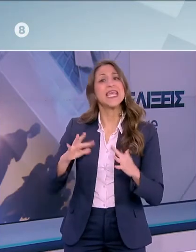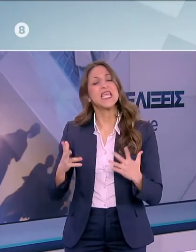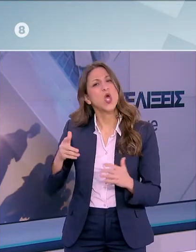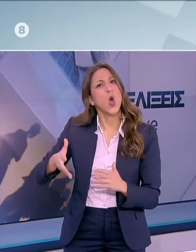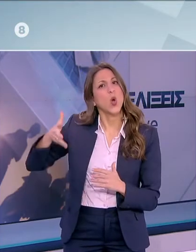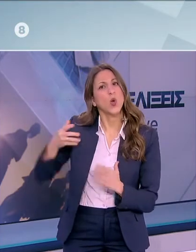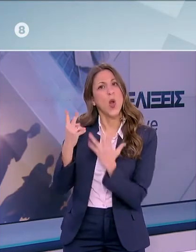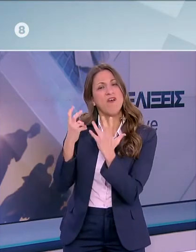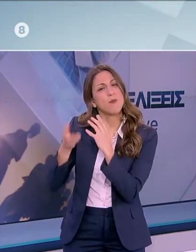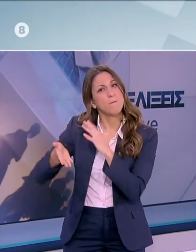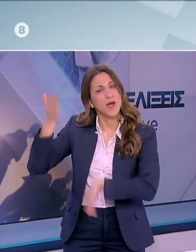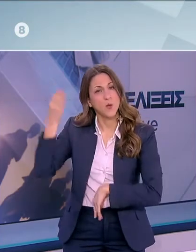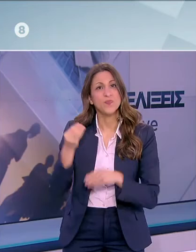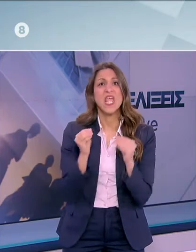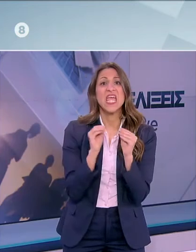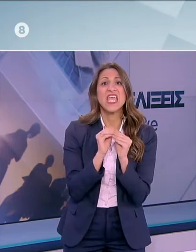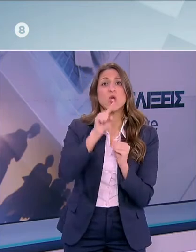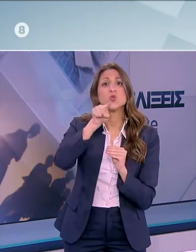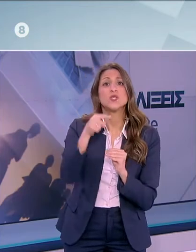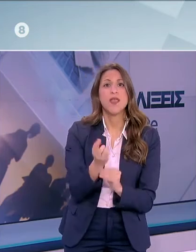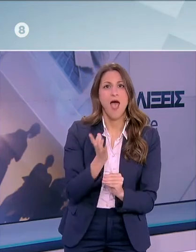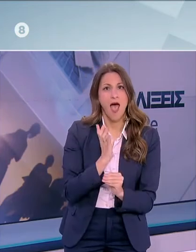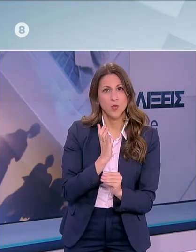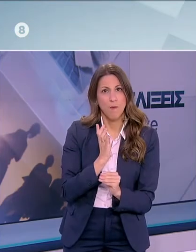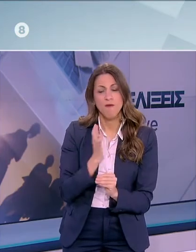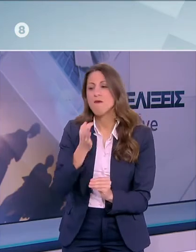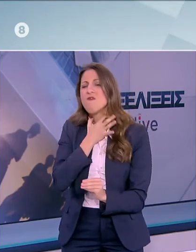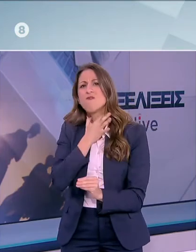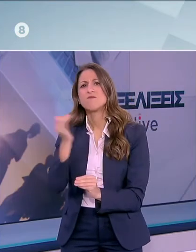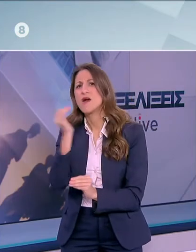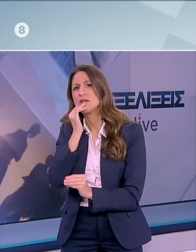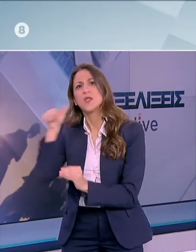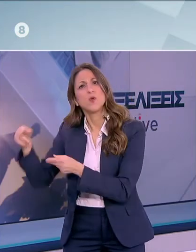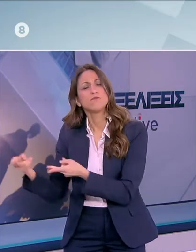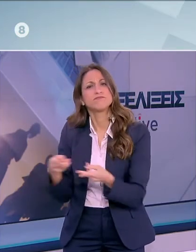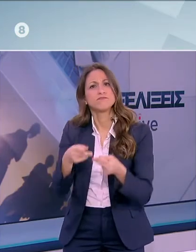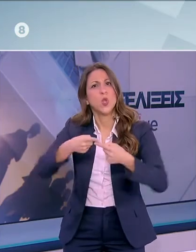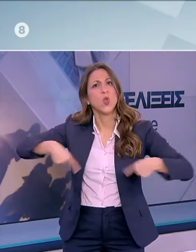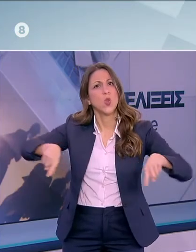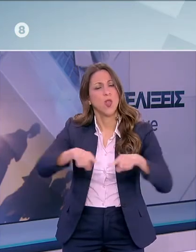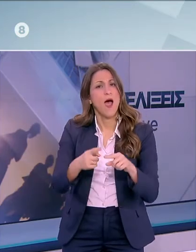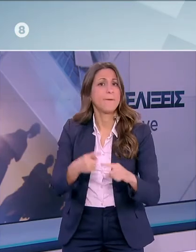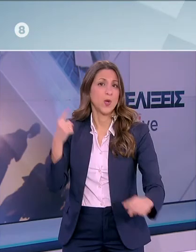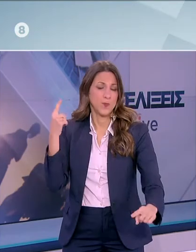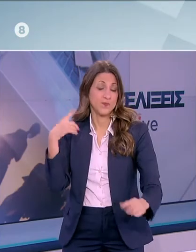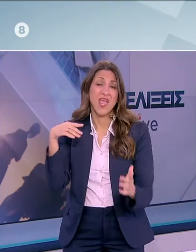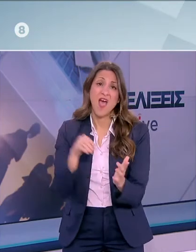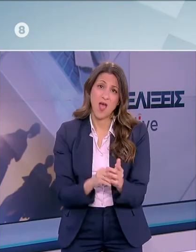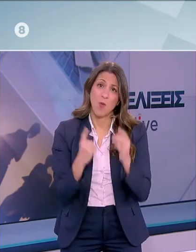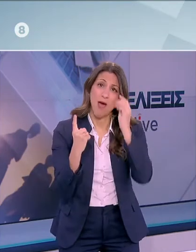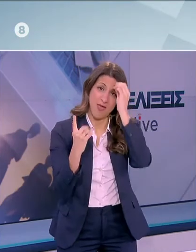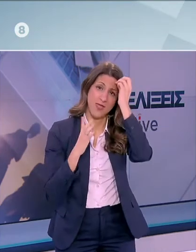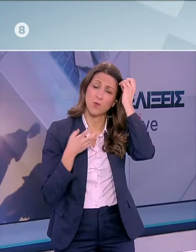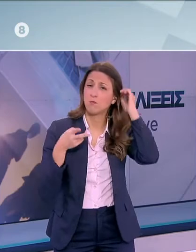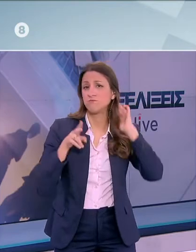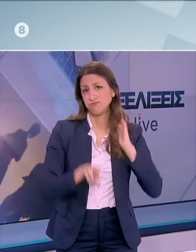άνω. 29 ασθενείς έχουν εξέλθει από τις ΜΕΘ. Τέλος, έχουμε έναν ακόμη